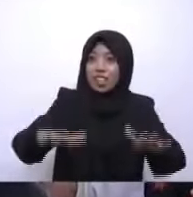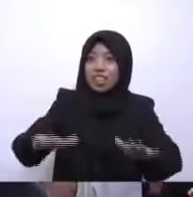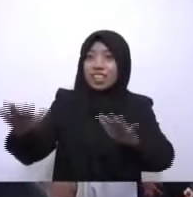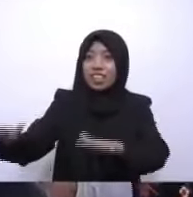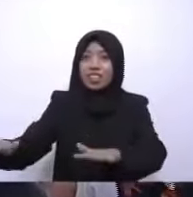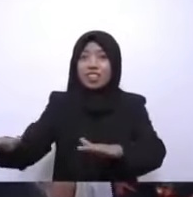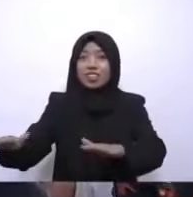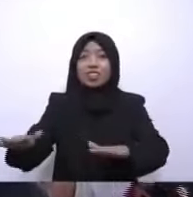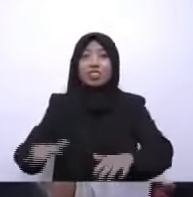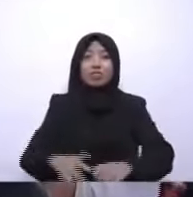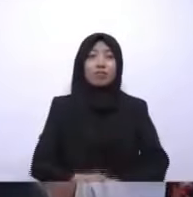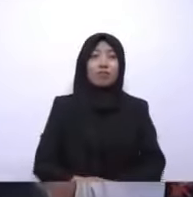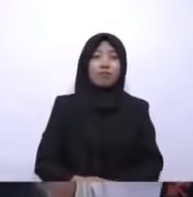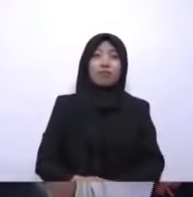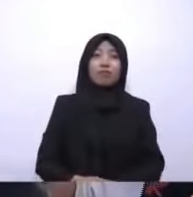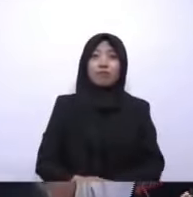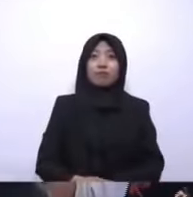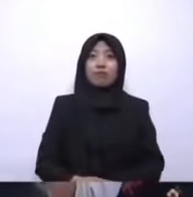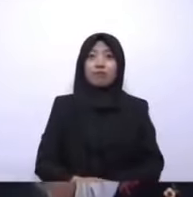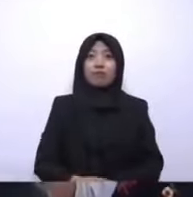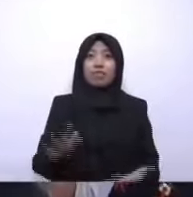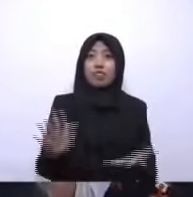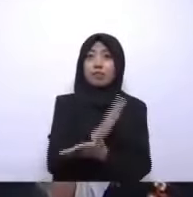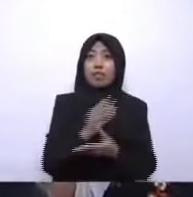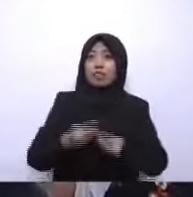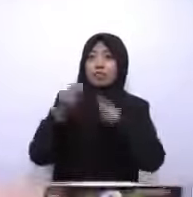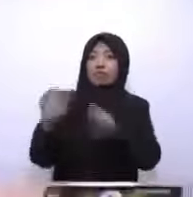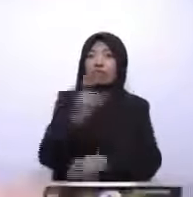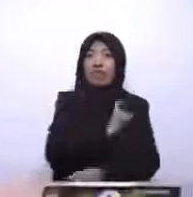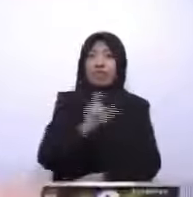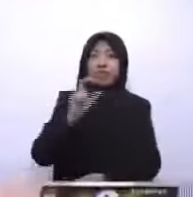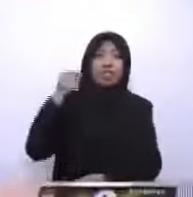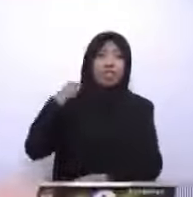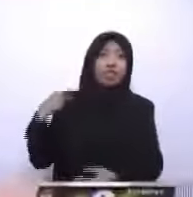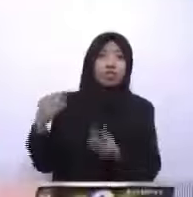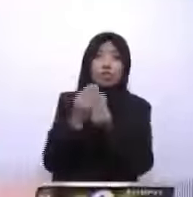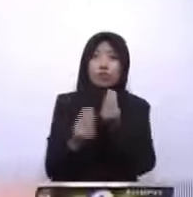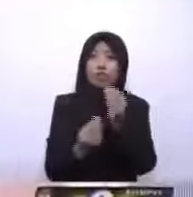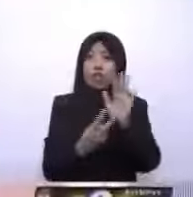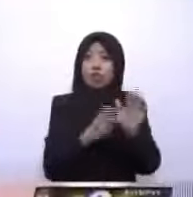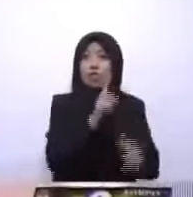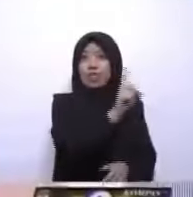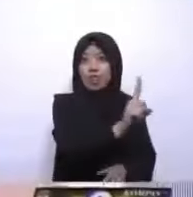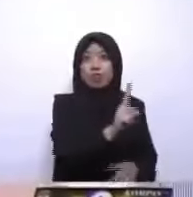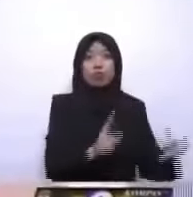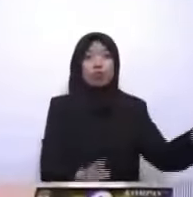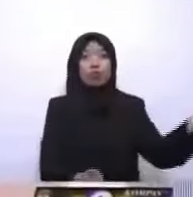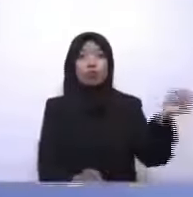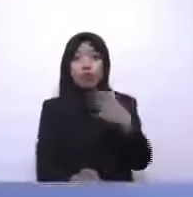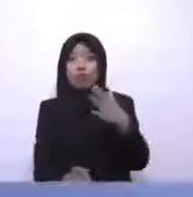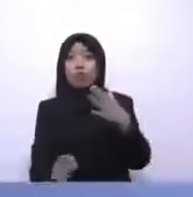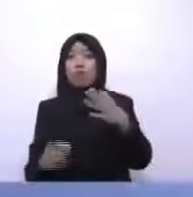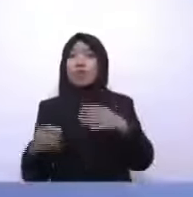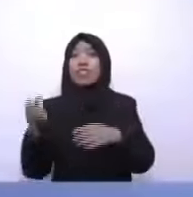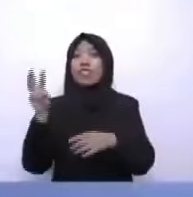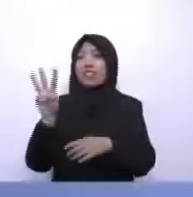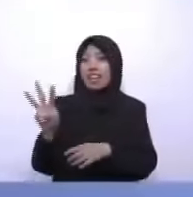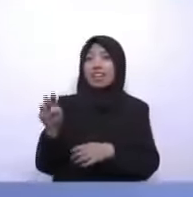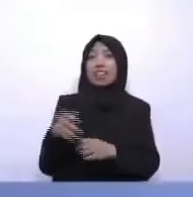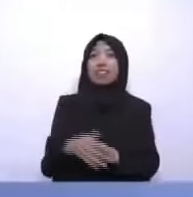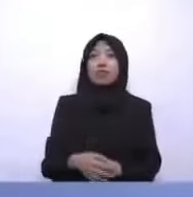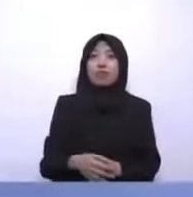akan mulai jika Anda tidak tenang. Saya beri kesempatan Cawagub nomor urut 1 untuk menanggapi jawaban Cawagub nomor urut 3.